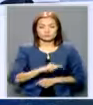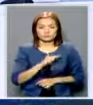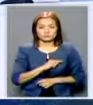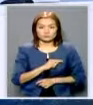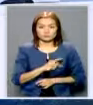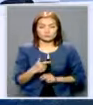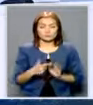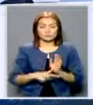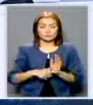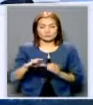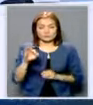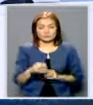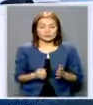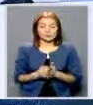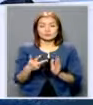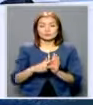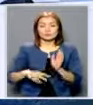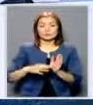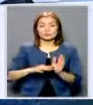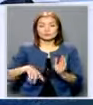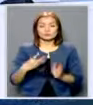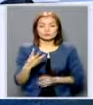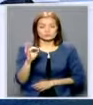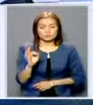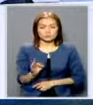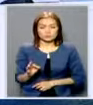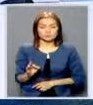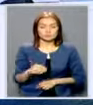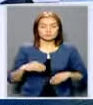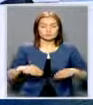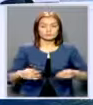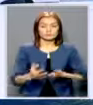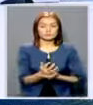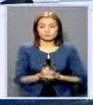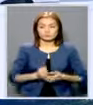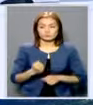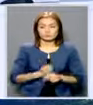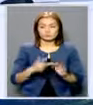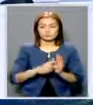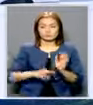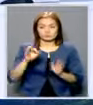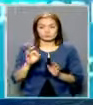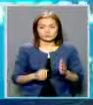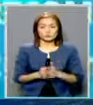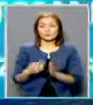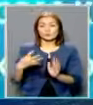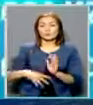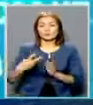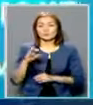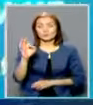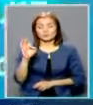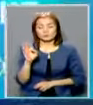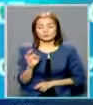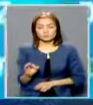пайызын 70%-дан 89,4%-ға дейін, егін жинау техникасын 80%-дан